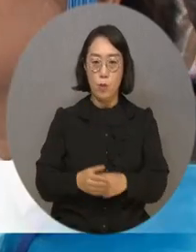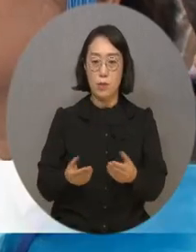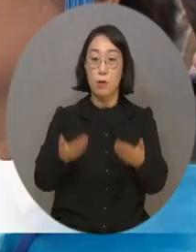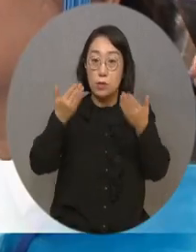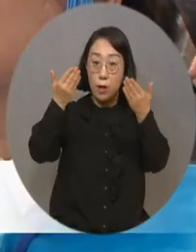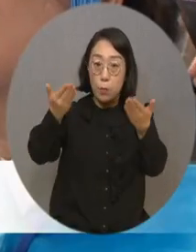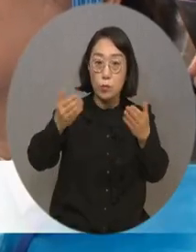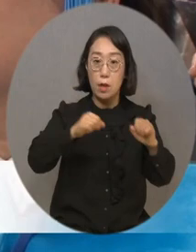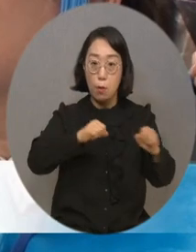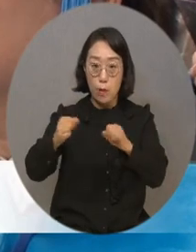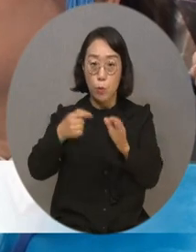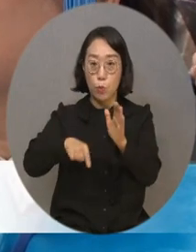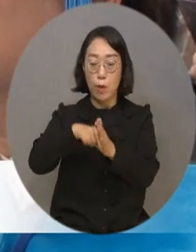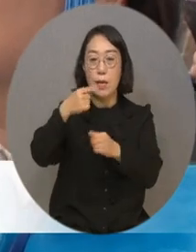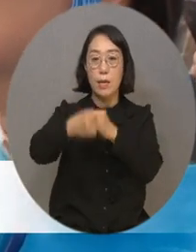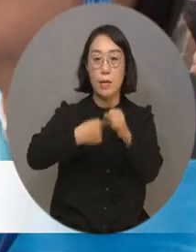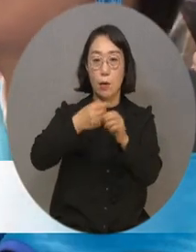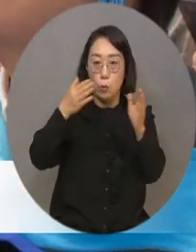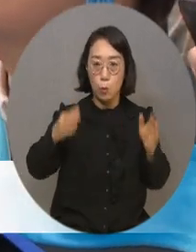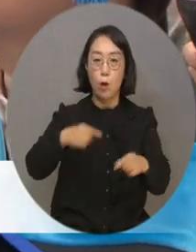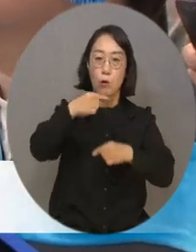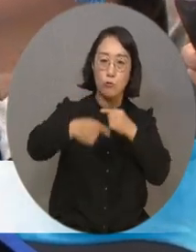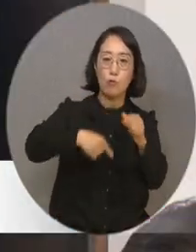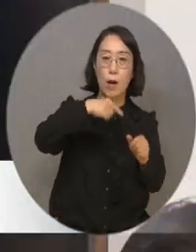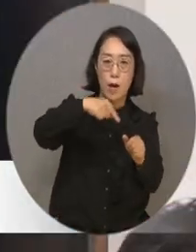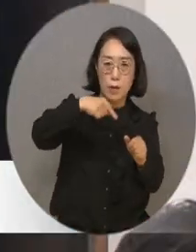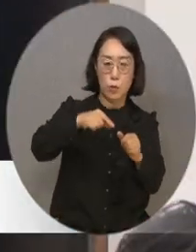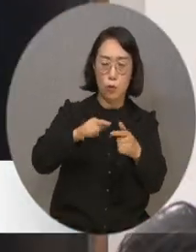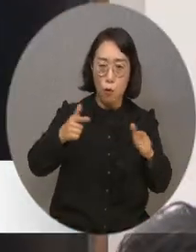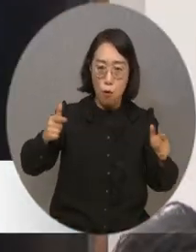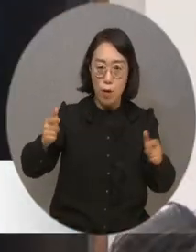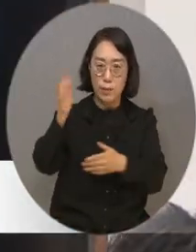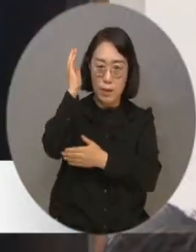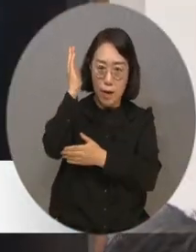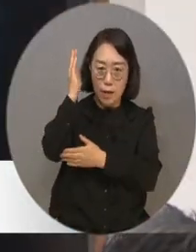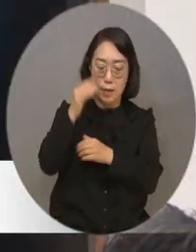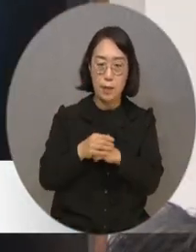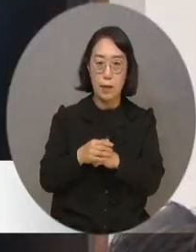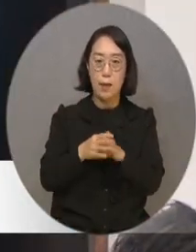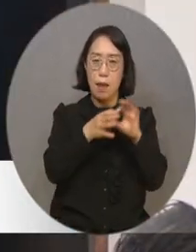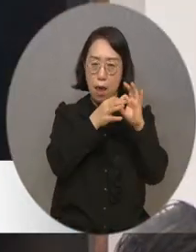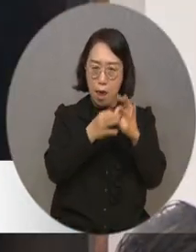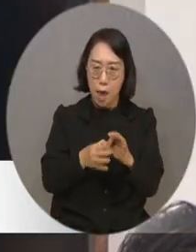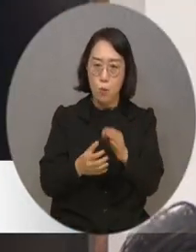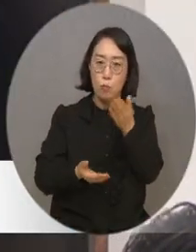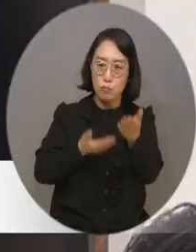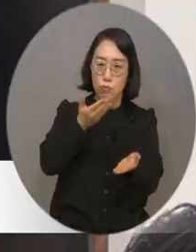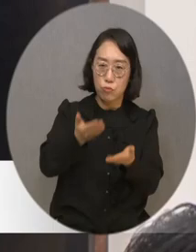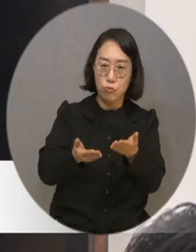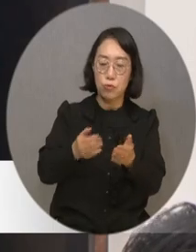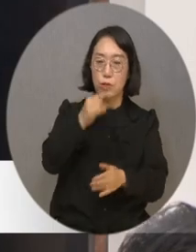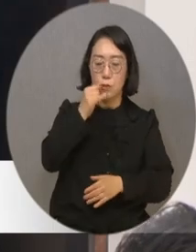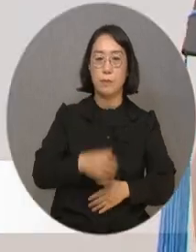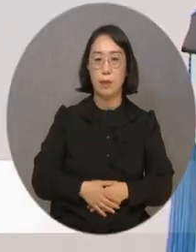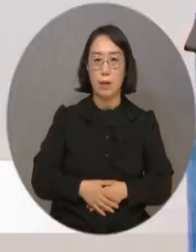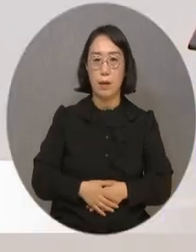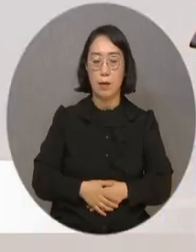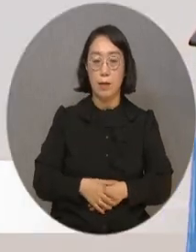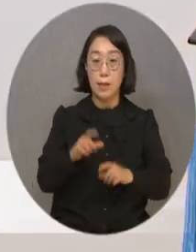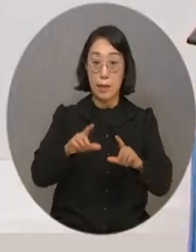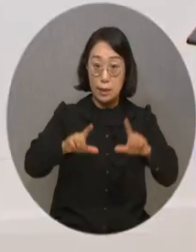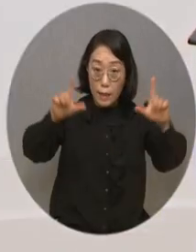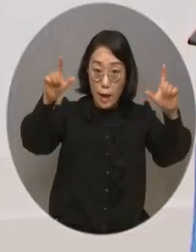두고 지난 한 해 동안 수화 특강 등 여러 강의들을 정기적으로 수강해 왔습니다. 본